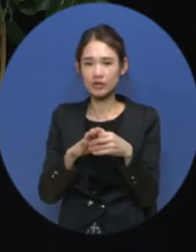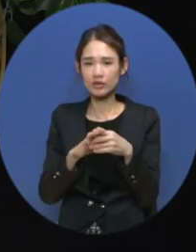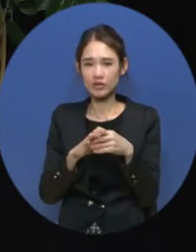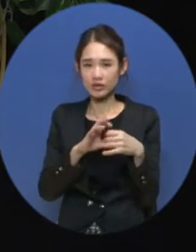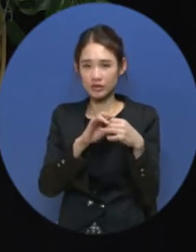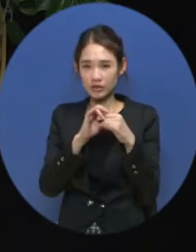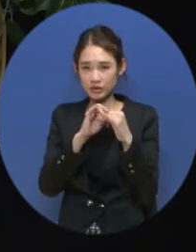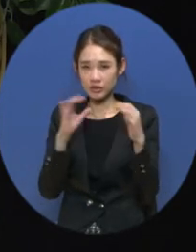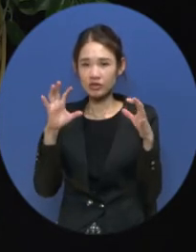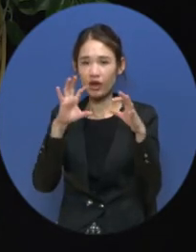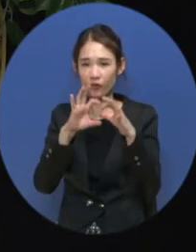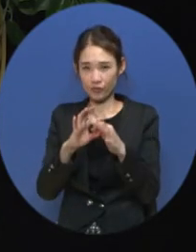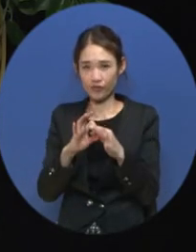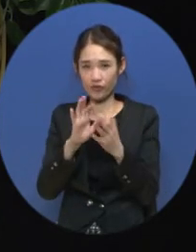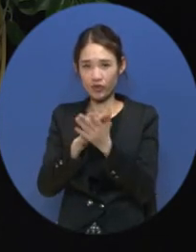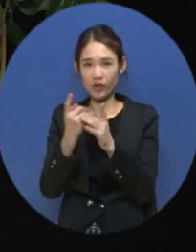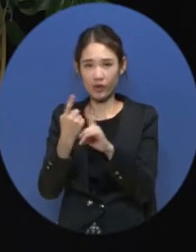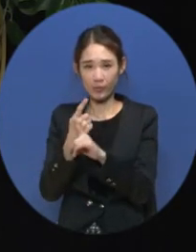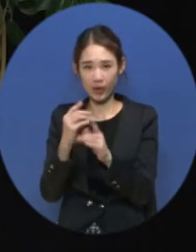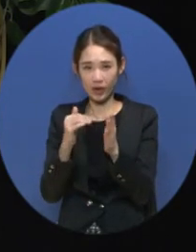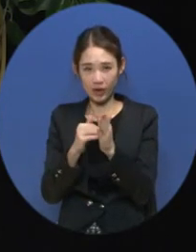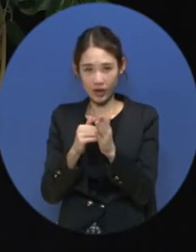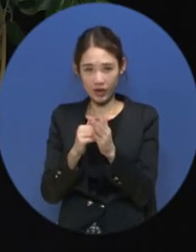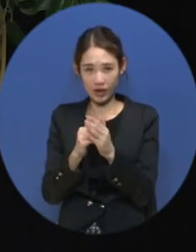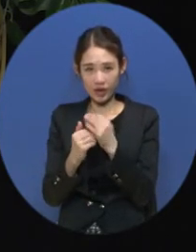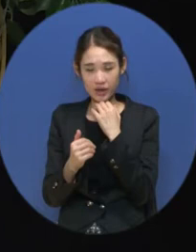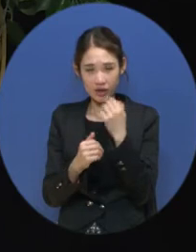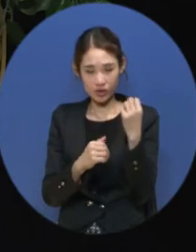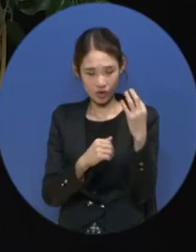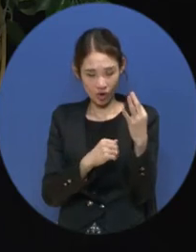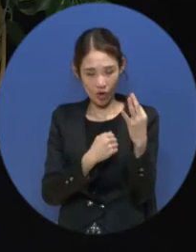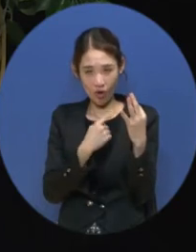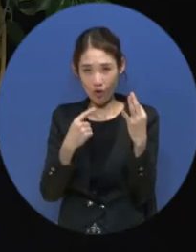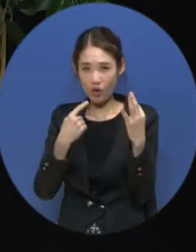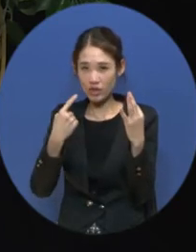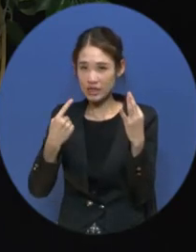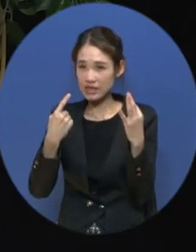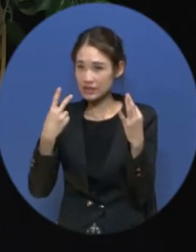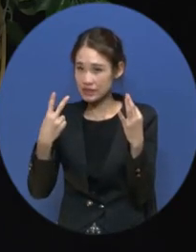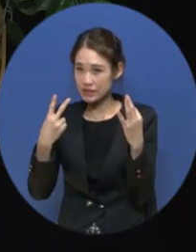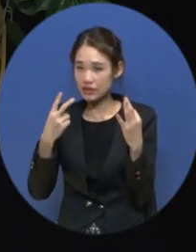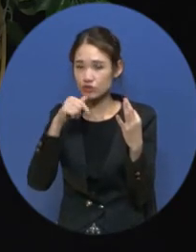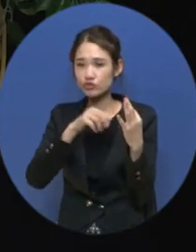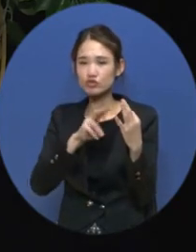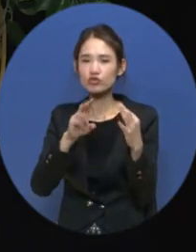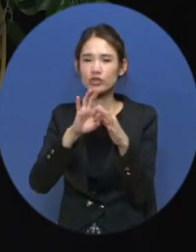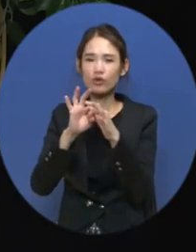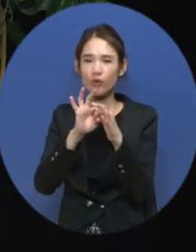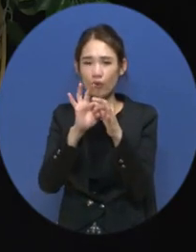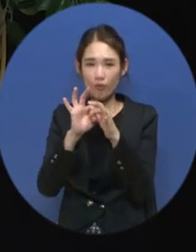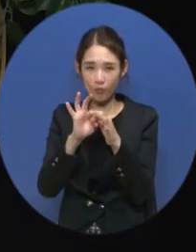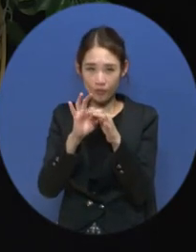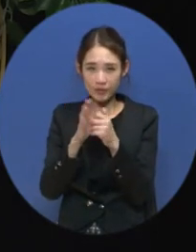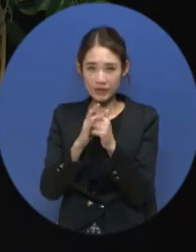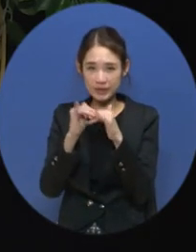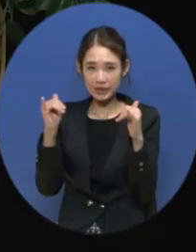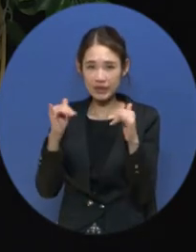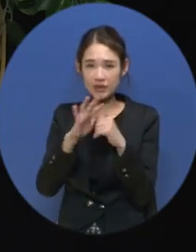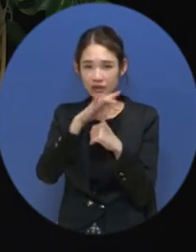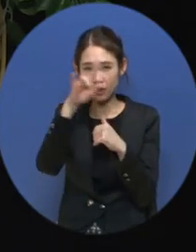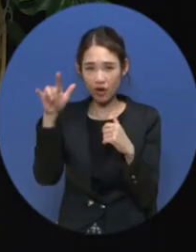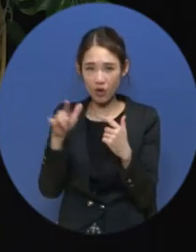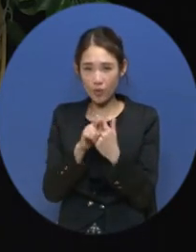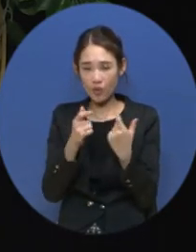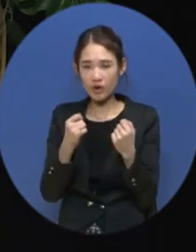인간상하고 연계되어서 개정이 됐고 또 0세, 1세, 2세도 누리과정의 연계성상에서